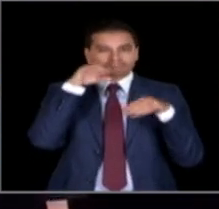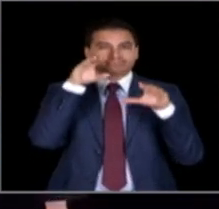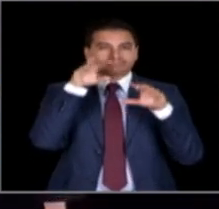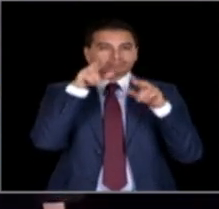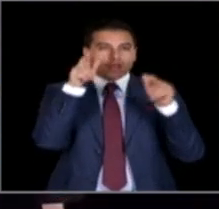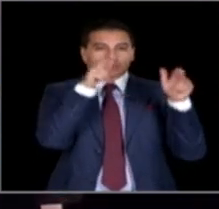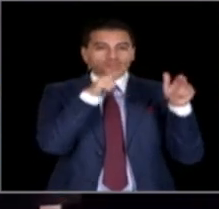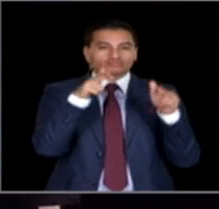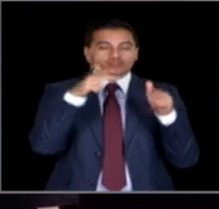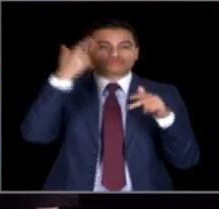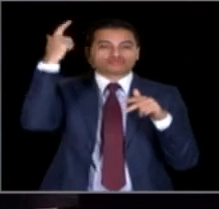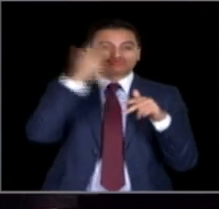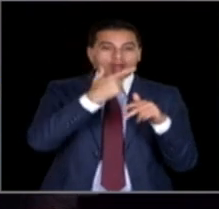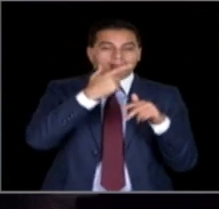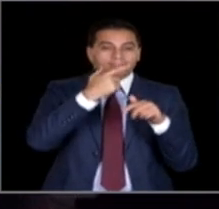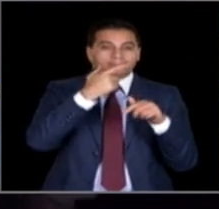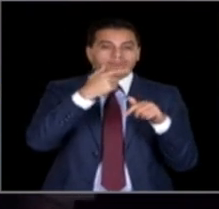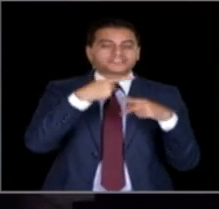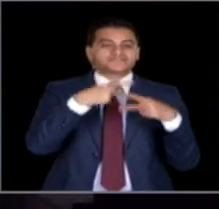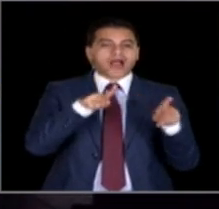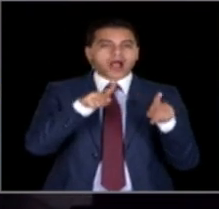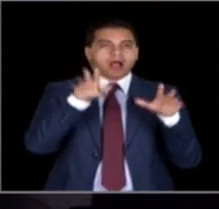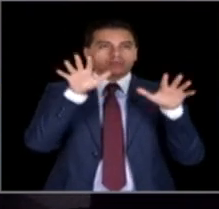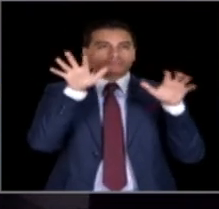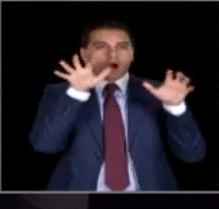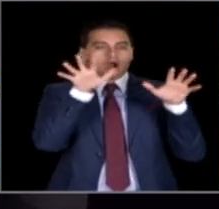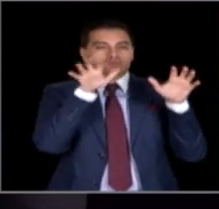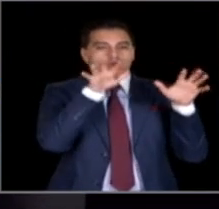بيعمل بالطاقه الشمسيه،